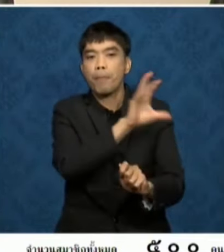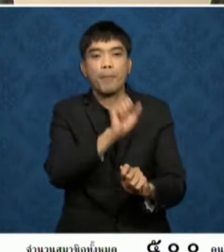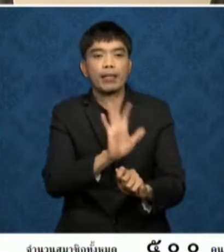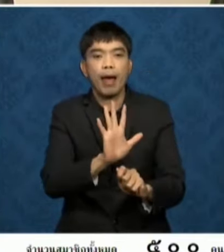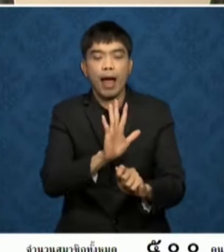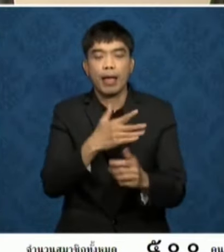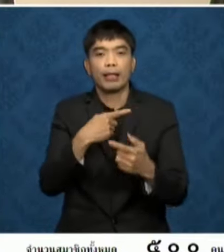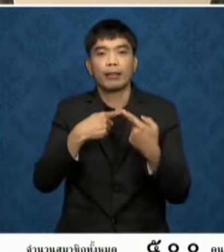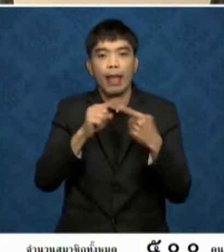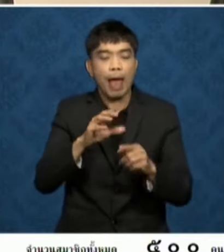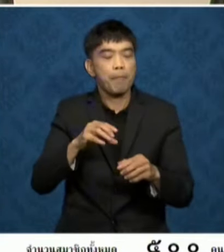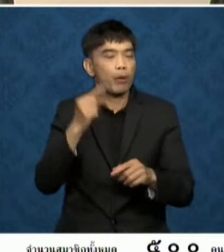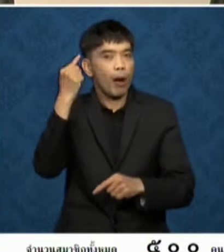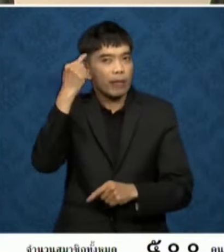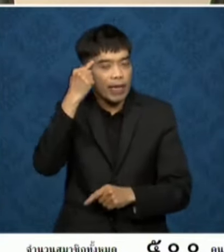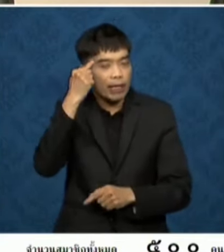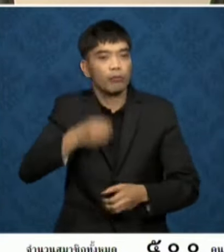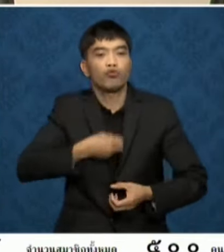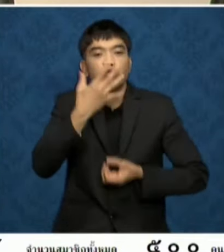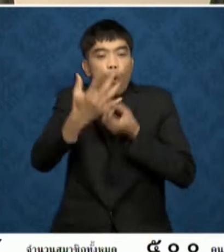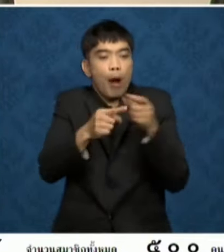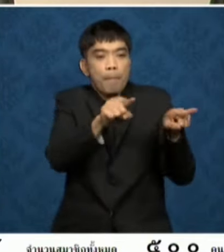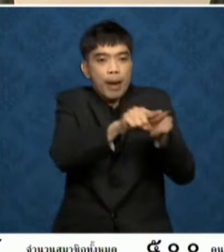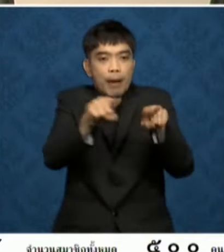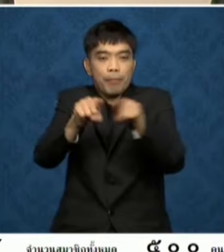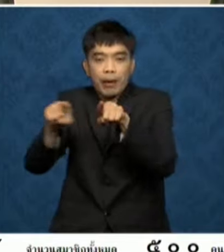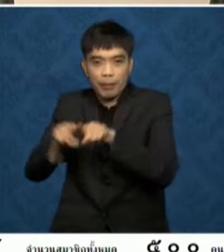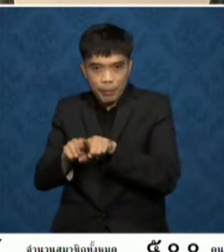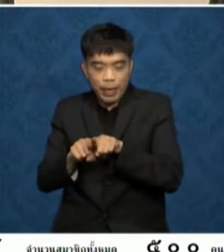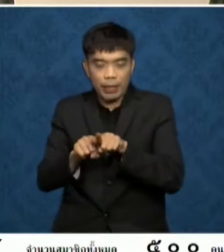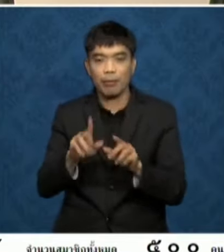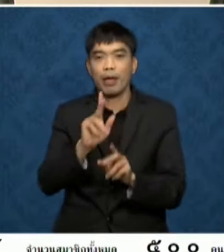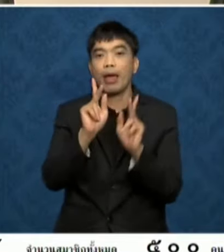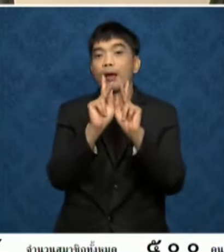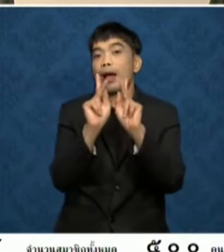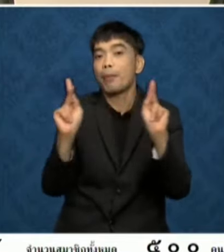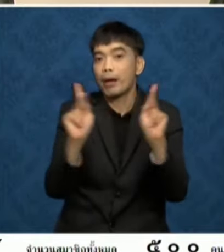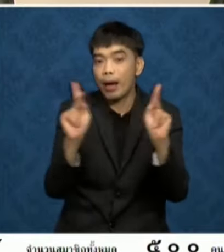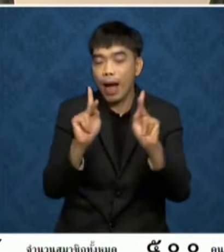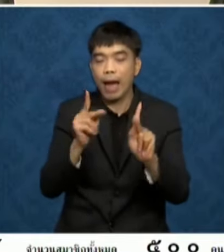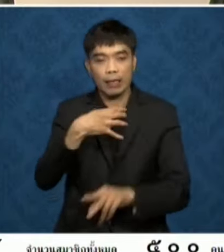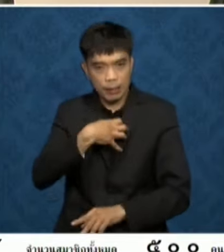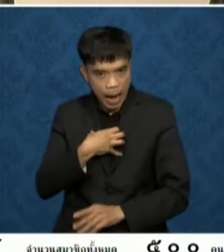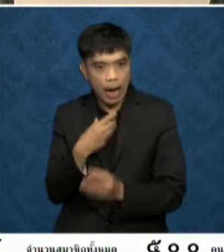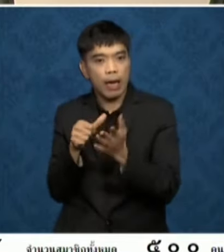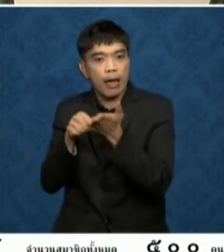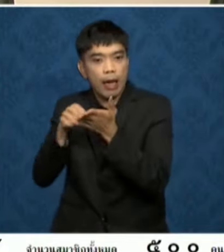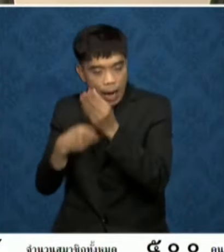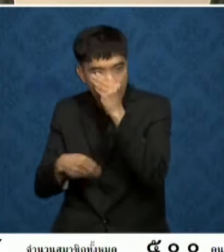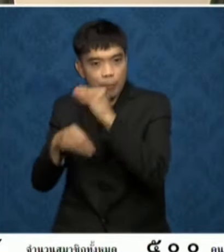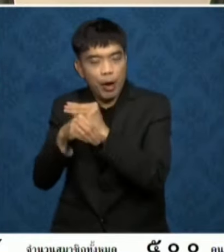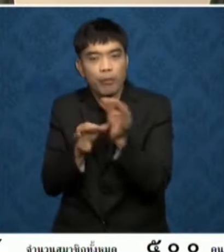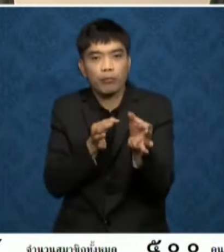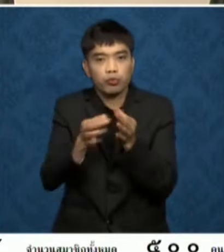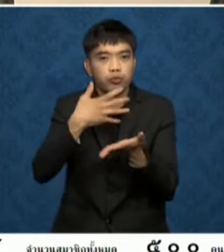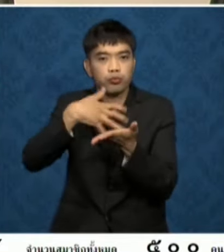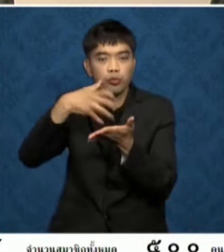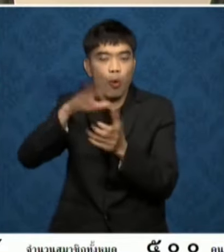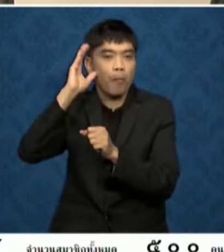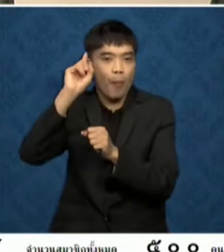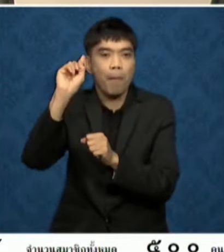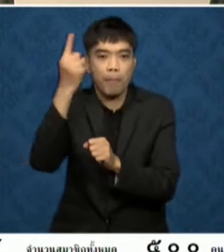ที่คล้อยไปในทิศทางเดียวกันนะคะไม่ได้มีกรรมธิการสงวนความเห็นที่จะต้องเข้าสู่ห้องใหญ่เพื่อจะพิจารณาอีกครั้งหนึ่งนะ